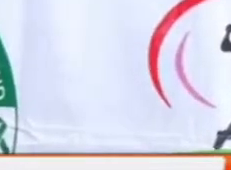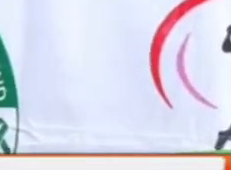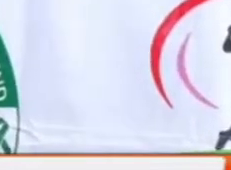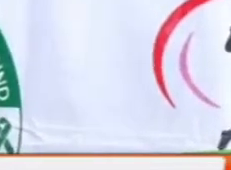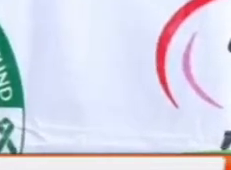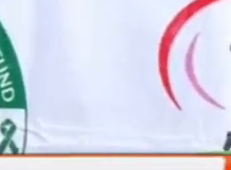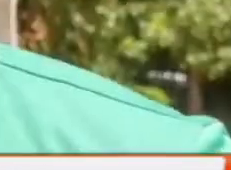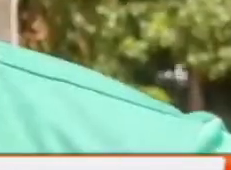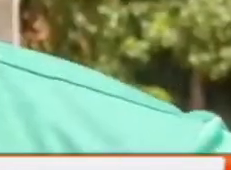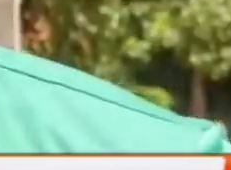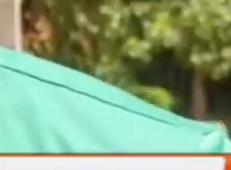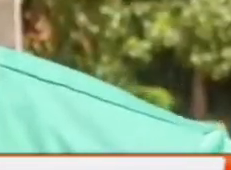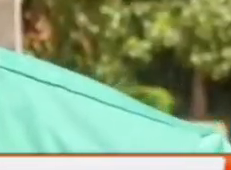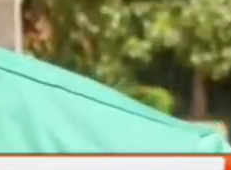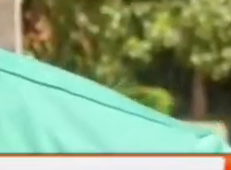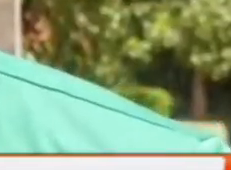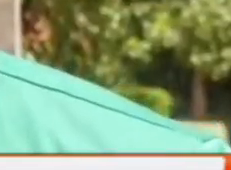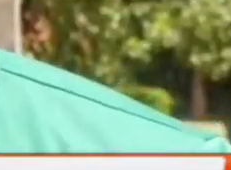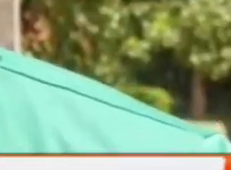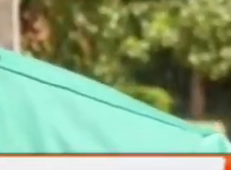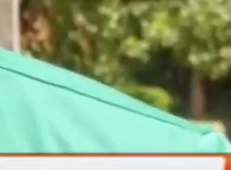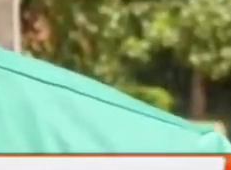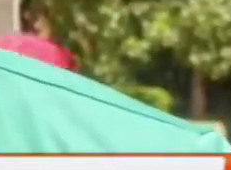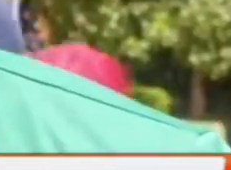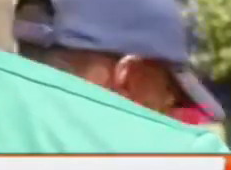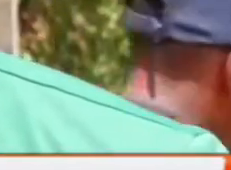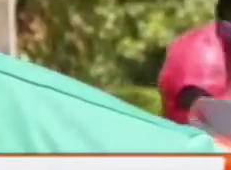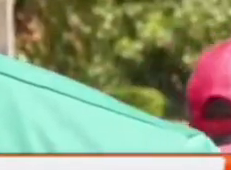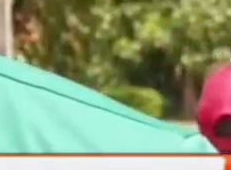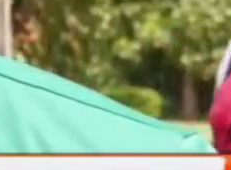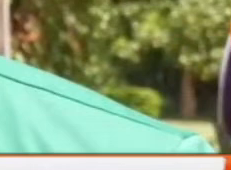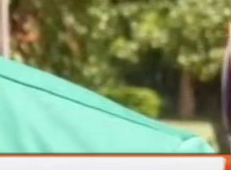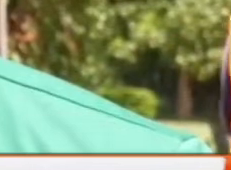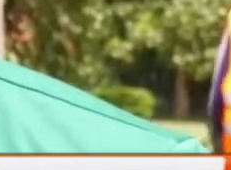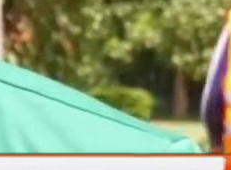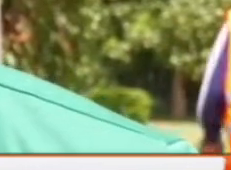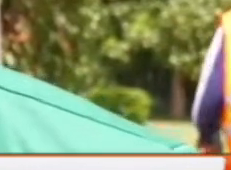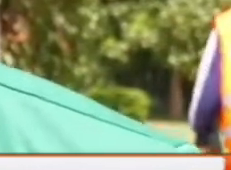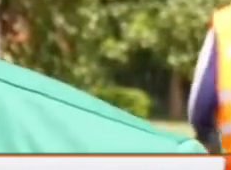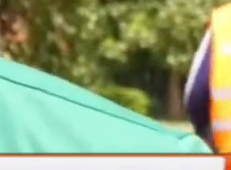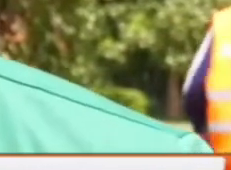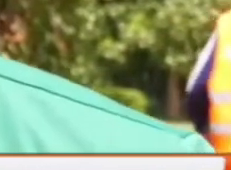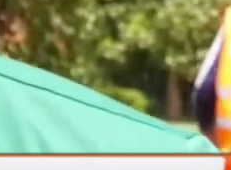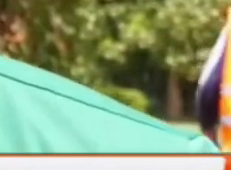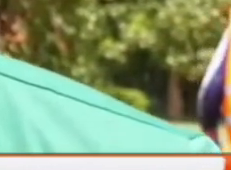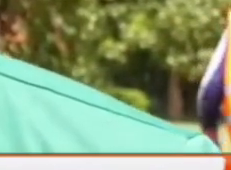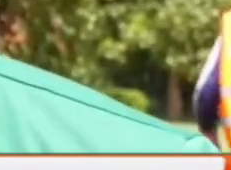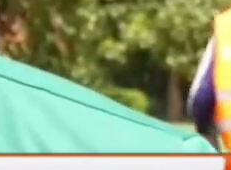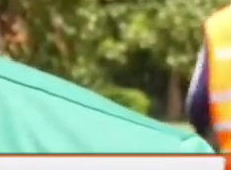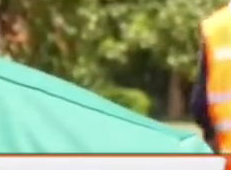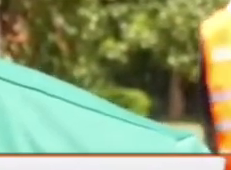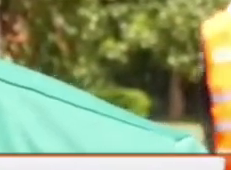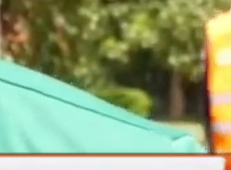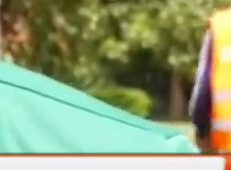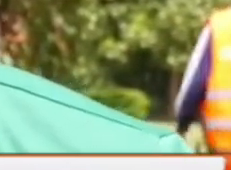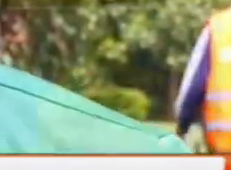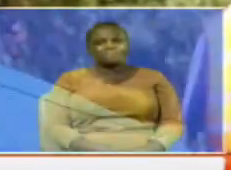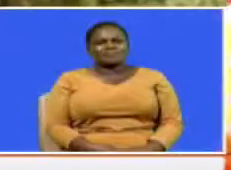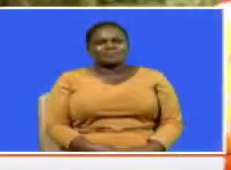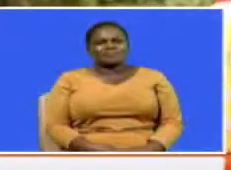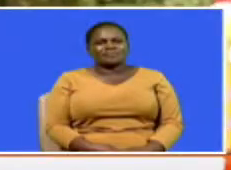I had a really good ball striking week. Struggled a little bit on the greens the first 3 days, but came around